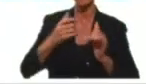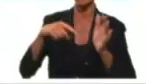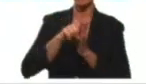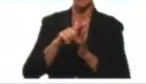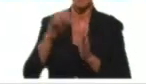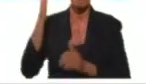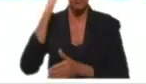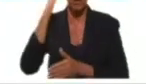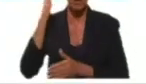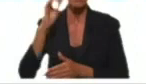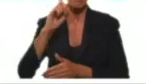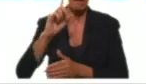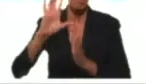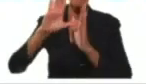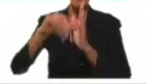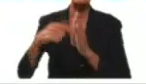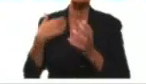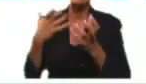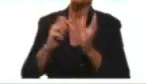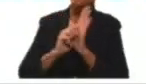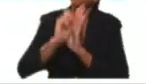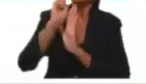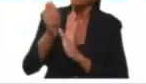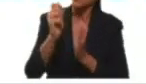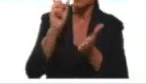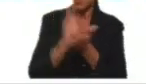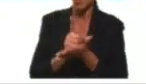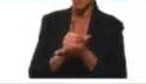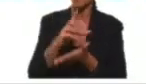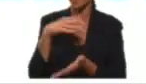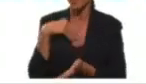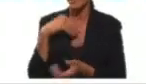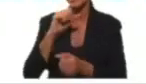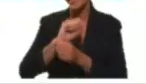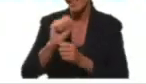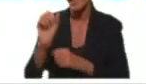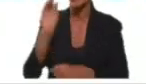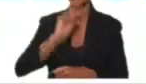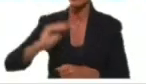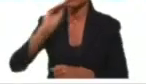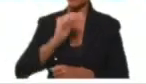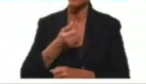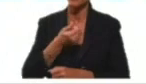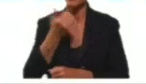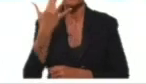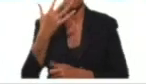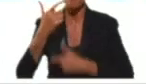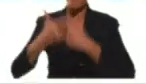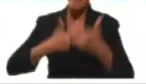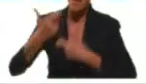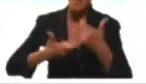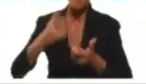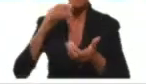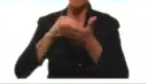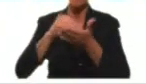wszystkim miasta, do którego można dotrzeć. Ciągle istnieją duże potrzeby inwestycji w sektorach transportu publicznego.